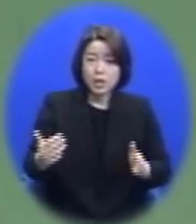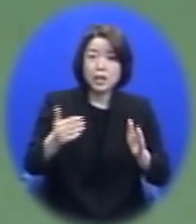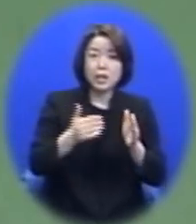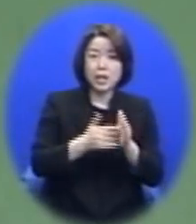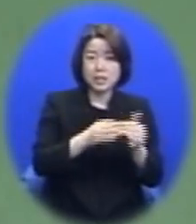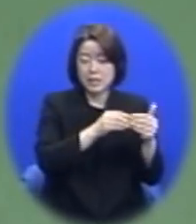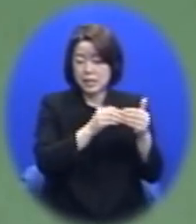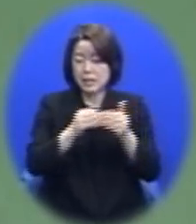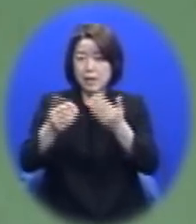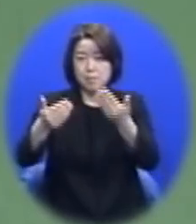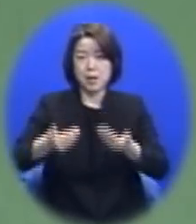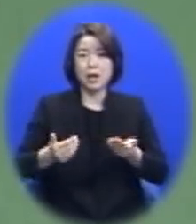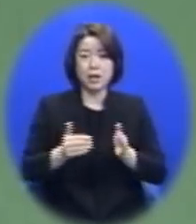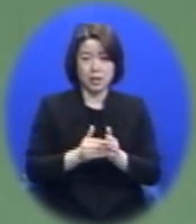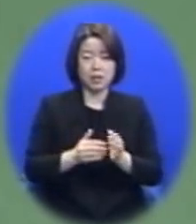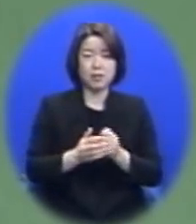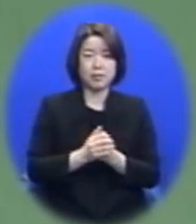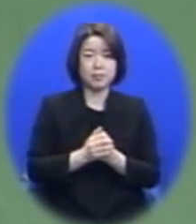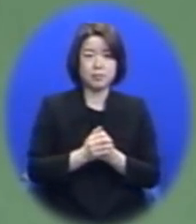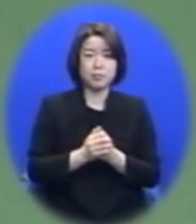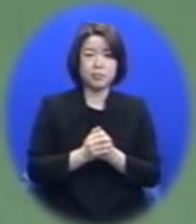받은 겁니다.